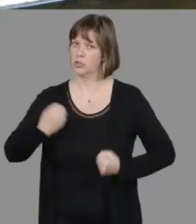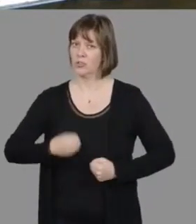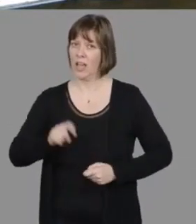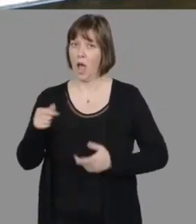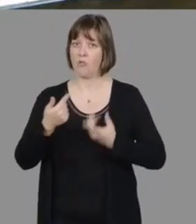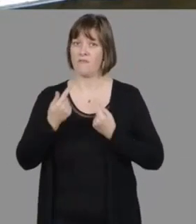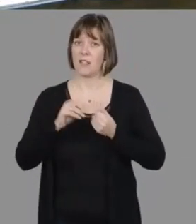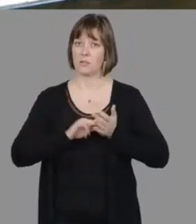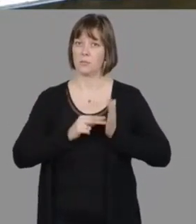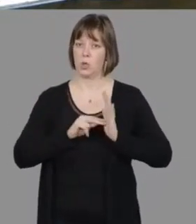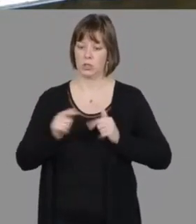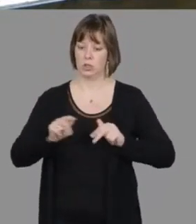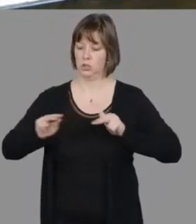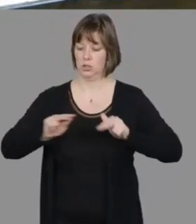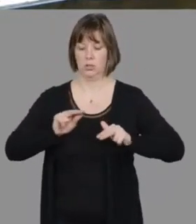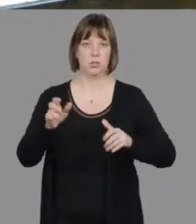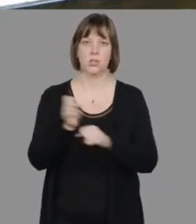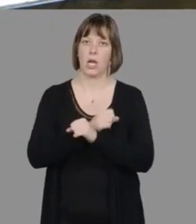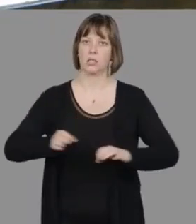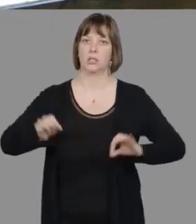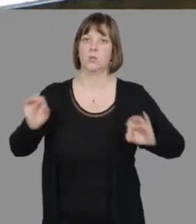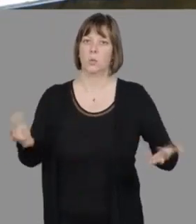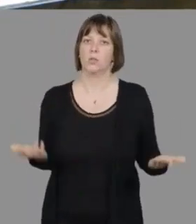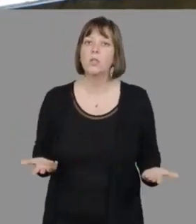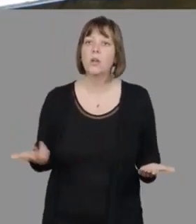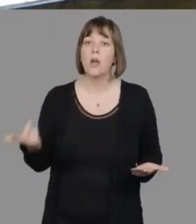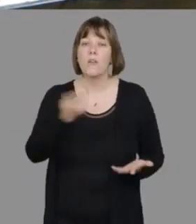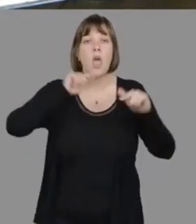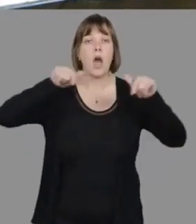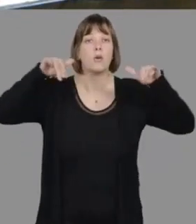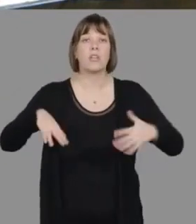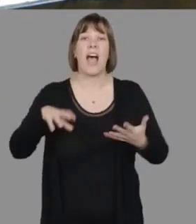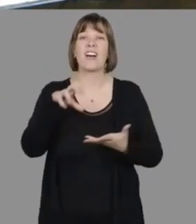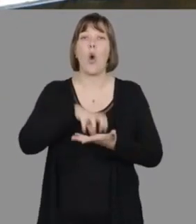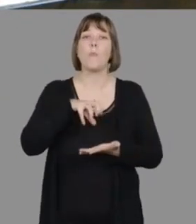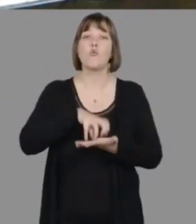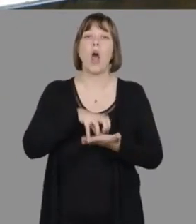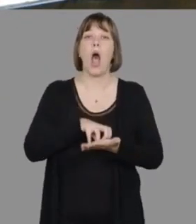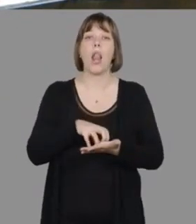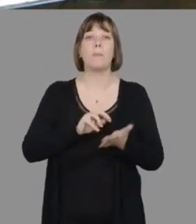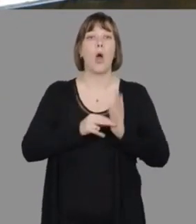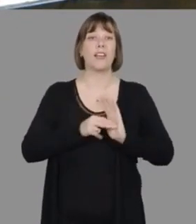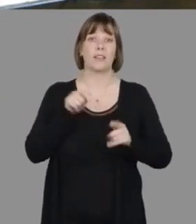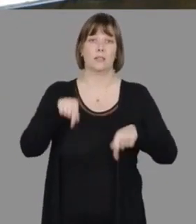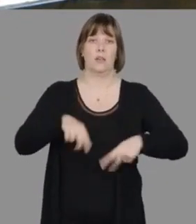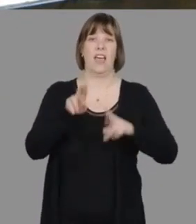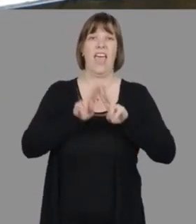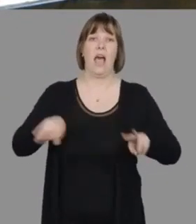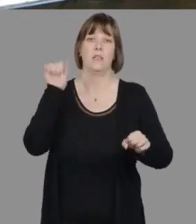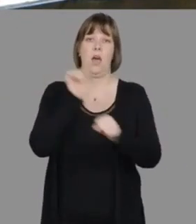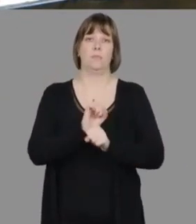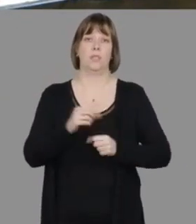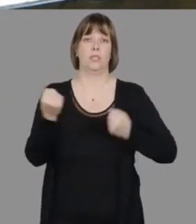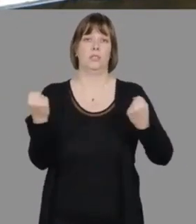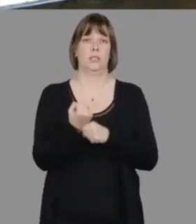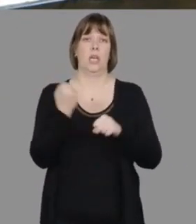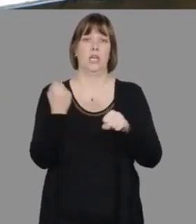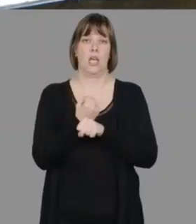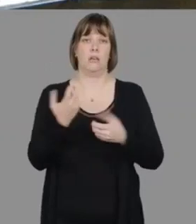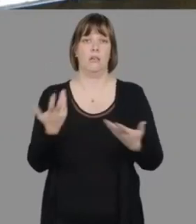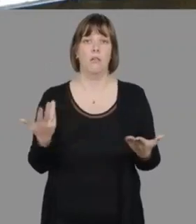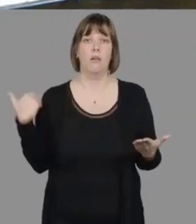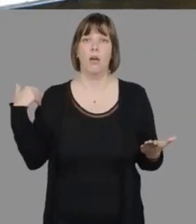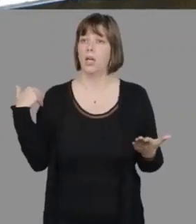finanzpolitisch zu agieren. Wir sind ja auch immer noch Kommunalpolitik und ehrenamtlich hier tätig. Und ich finde auch, das waren bislang